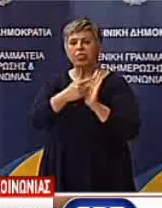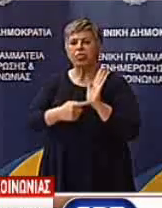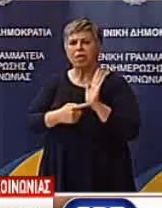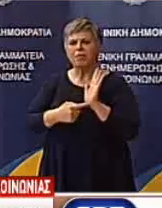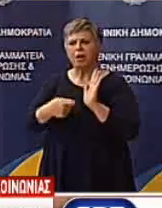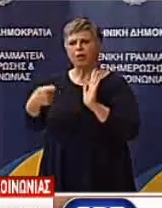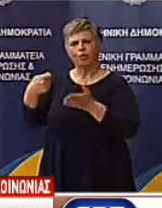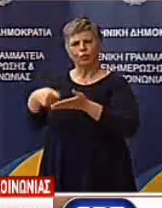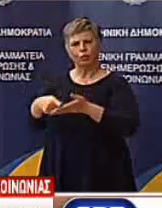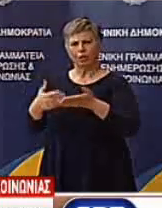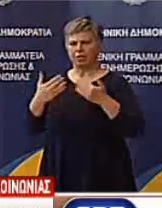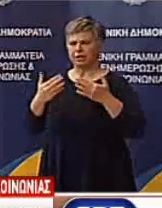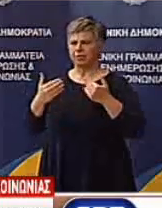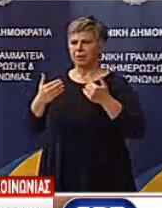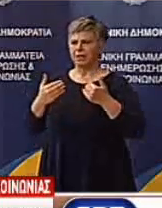λύση τώρα μέχρι το Μάρτιο.